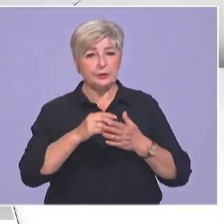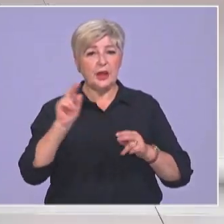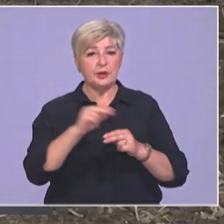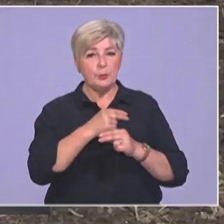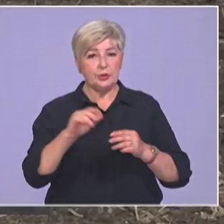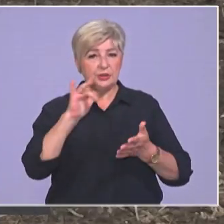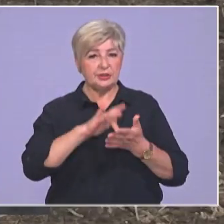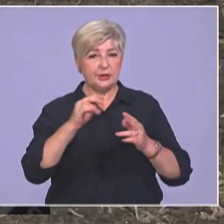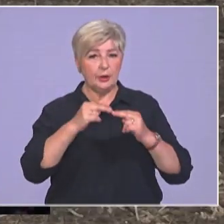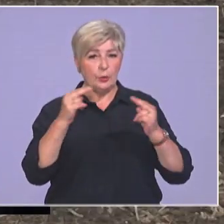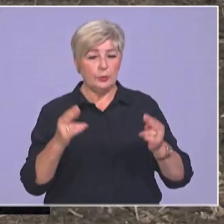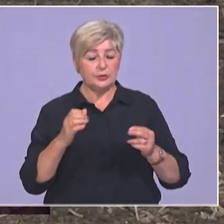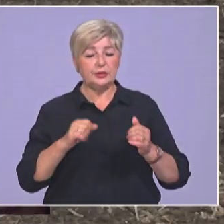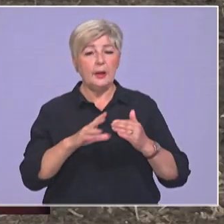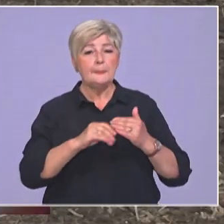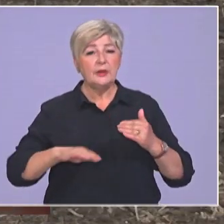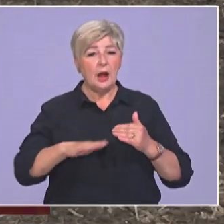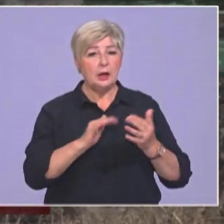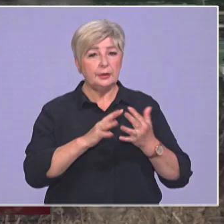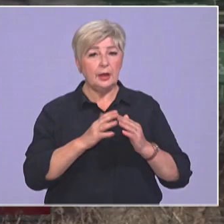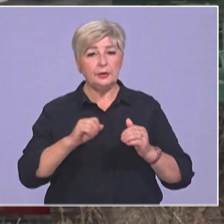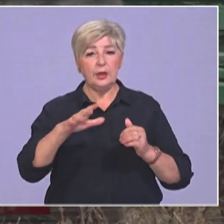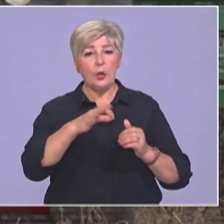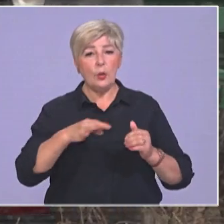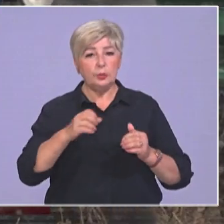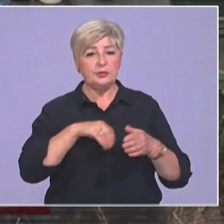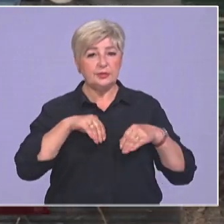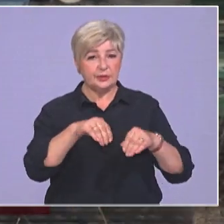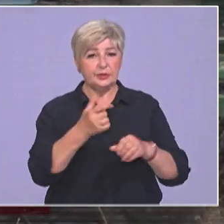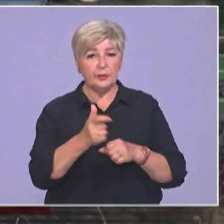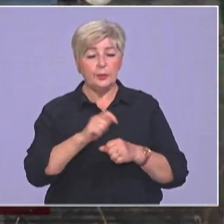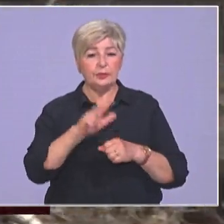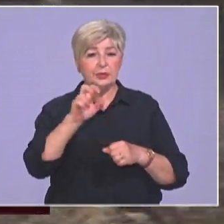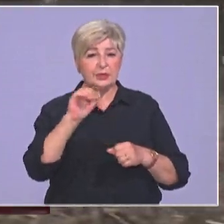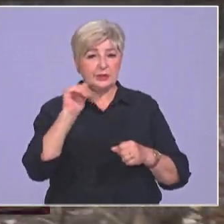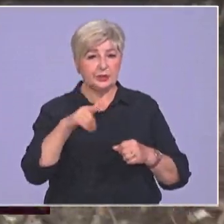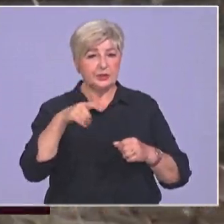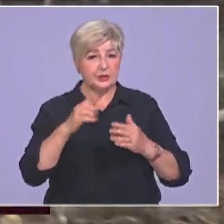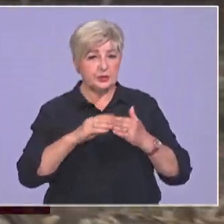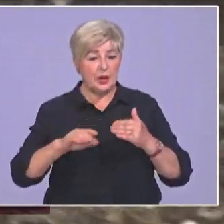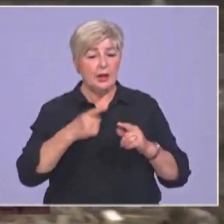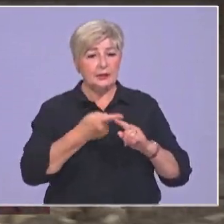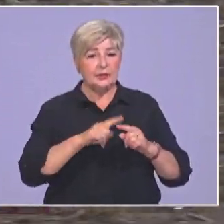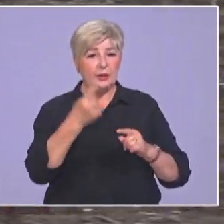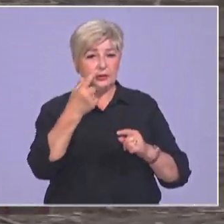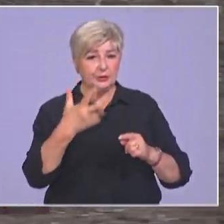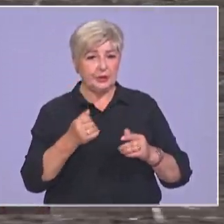мосту. Аграрії області засіяли понад 300 тисяч гектарів. Це третина від